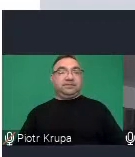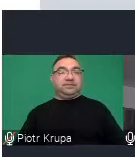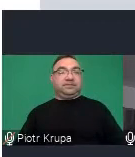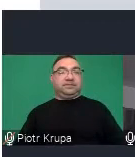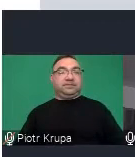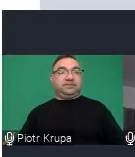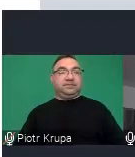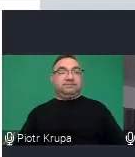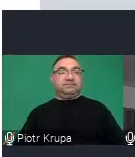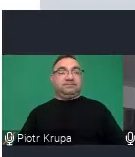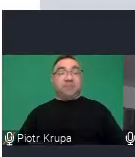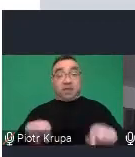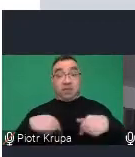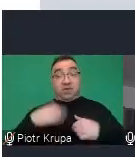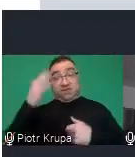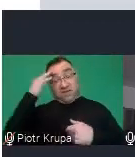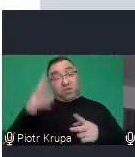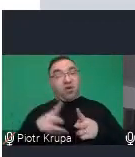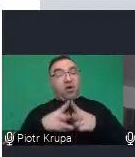Przy założonym okresie